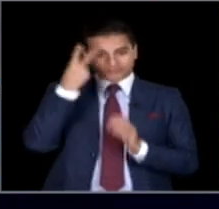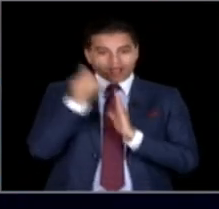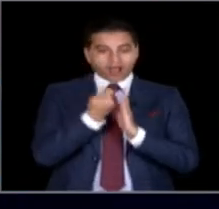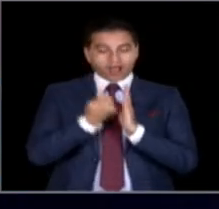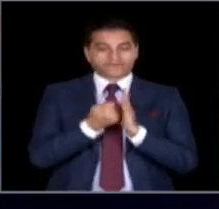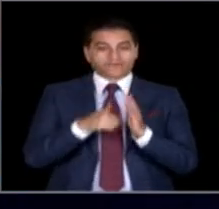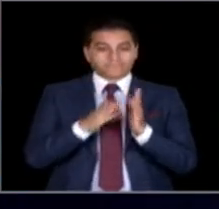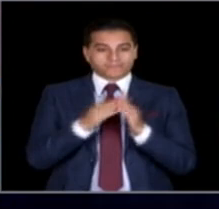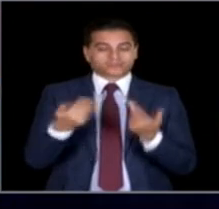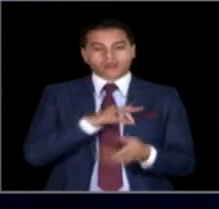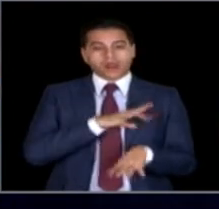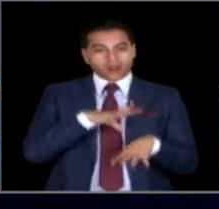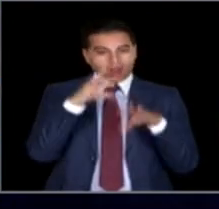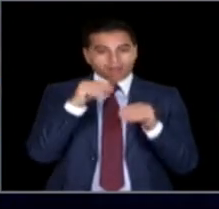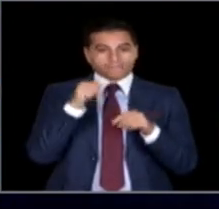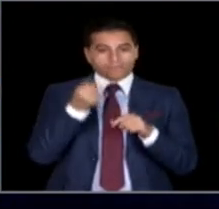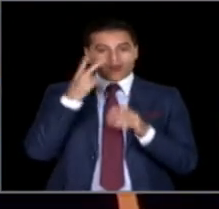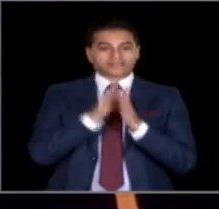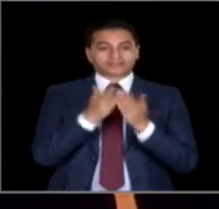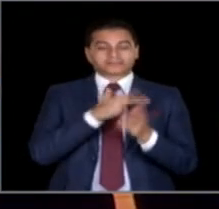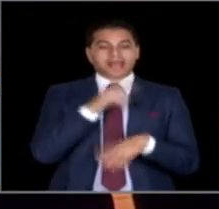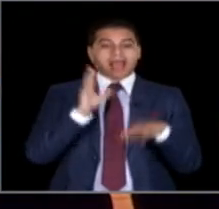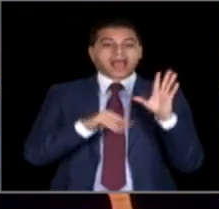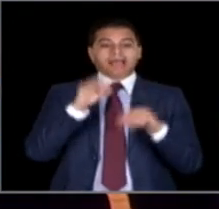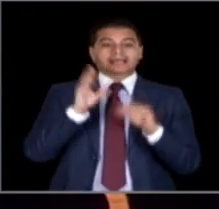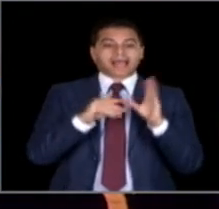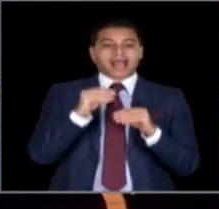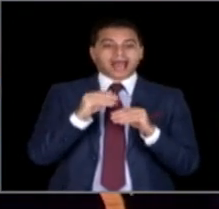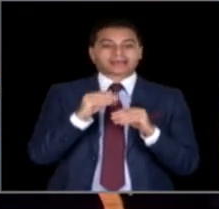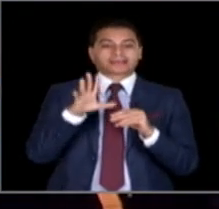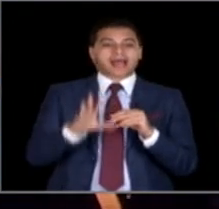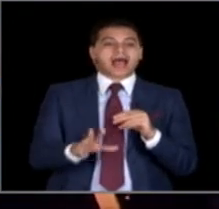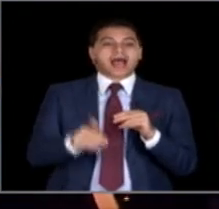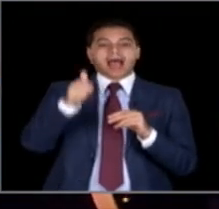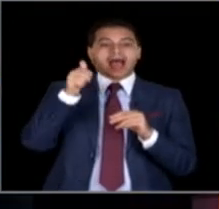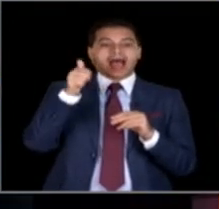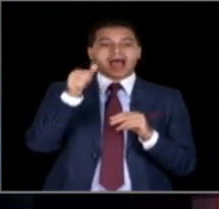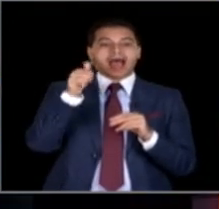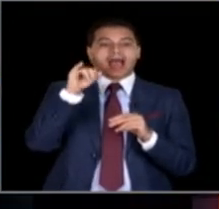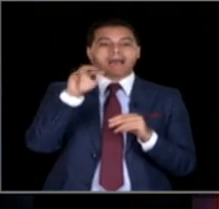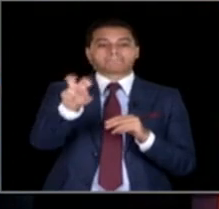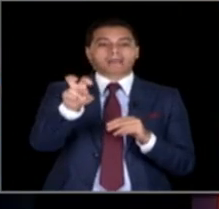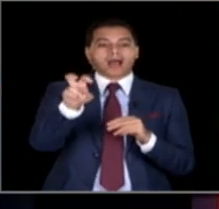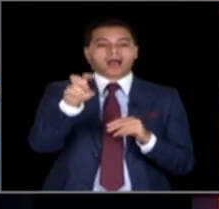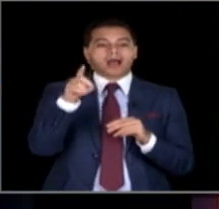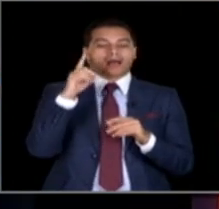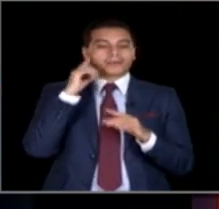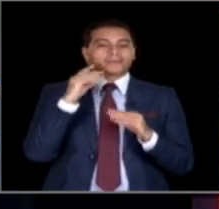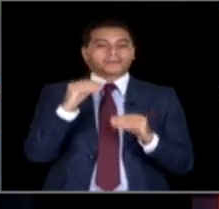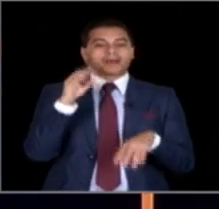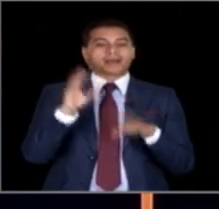صحفي وأديب مصري راحل مؤلف كتاب حكايات هائمة، فمن هو؟ سؤال مش